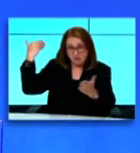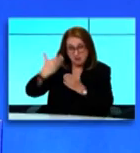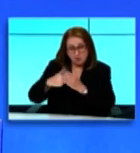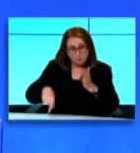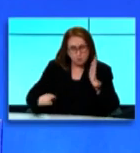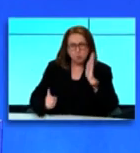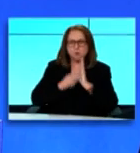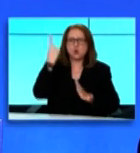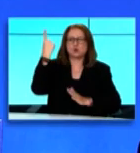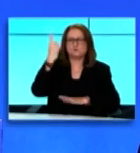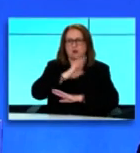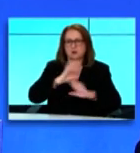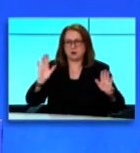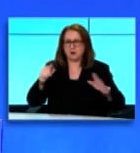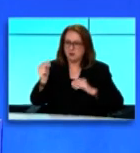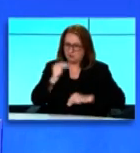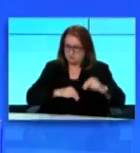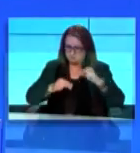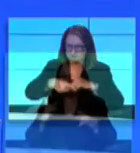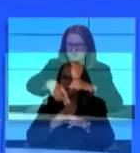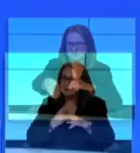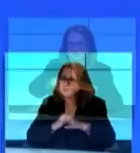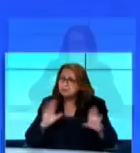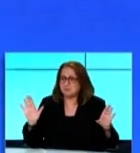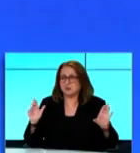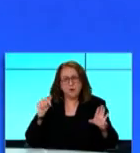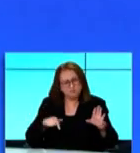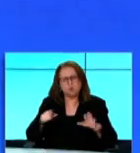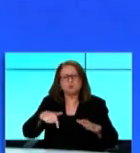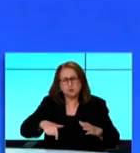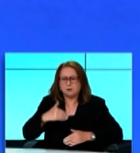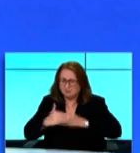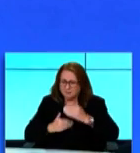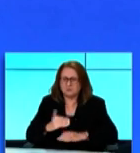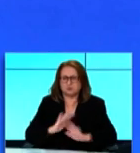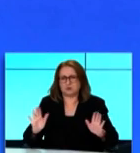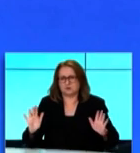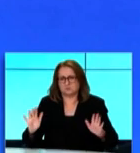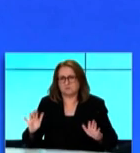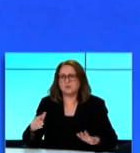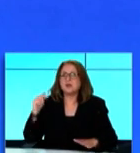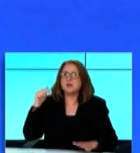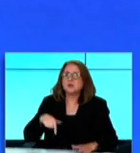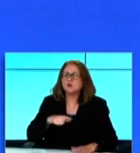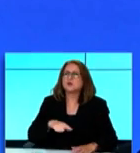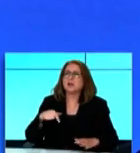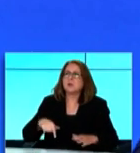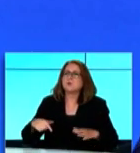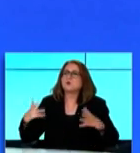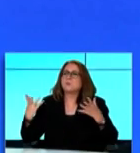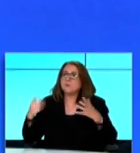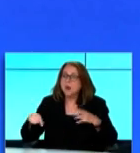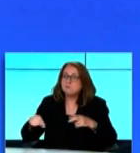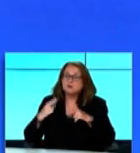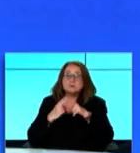μηνών, όλα αυτά βρίσκονται στη φαρέτρα της Ελλάδος. Οι ευθύνες στο βαθμό που μπορούν να προσωποποιηθούν θα αποδοθούν, τόνισε